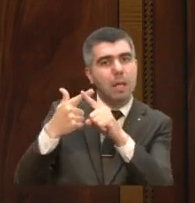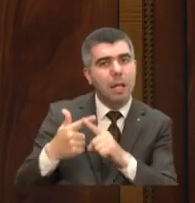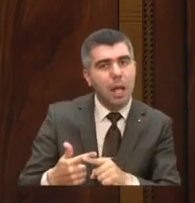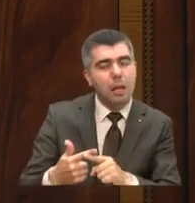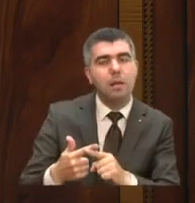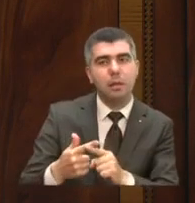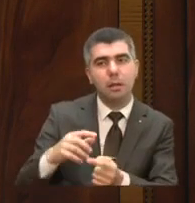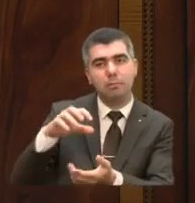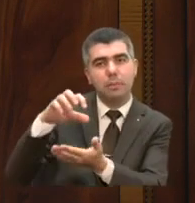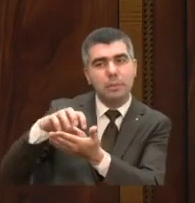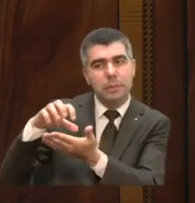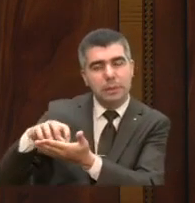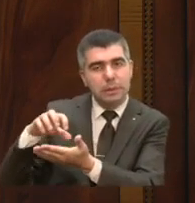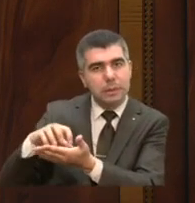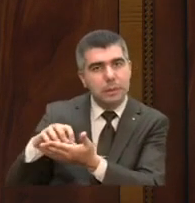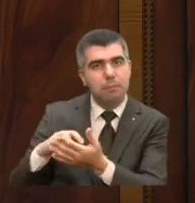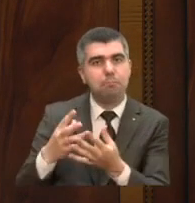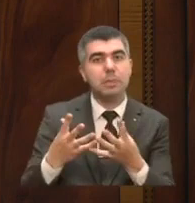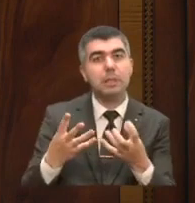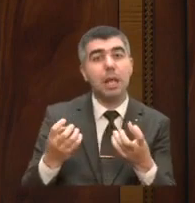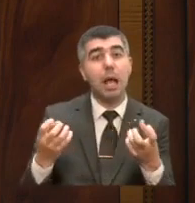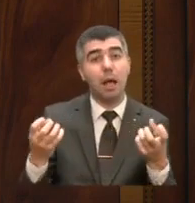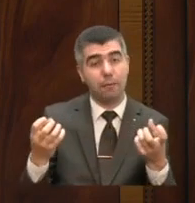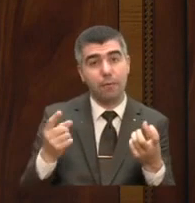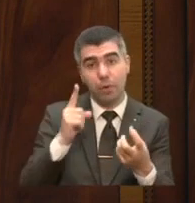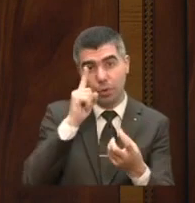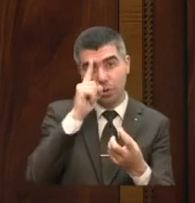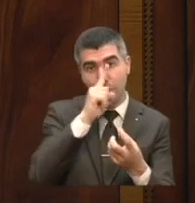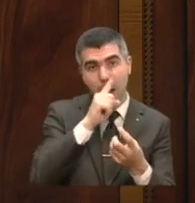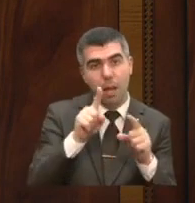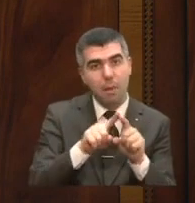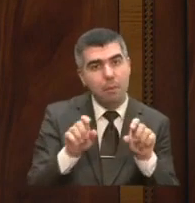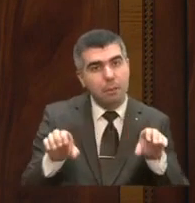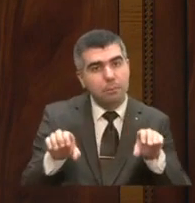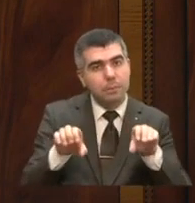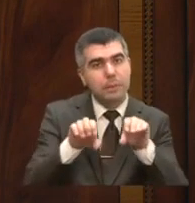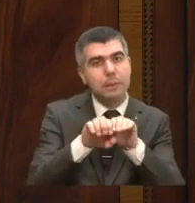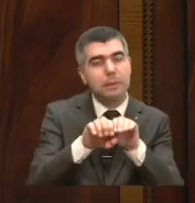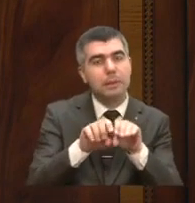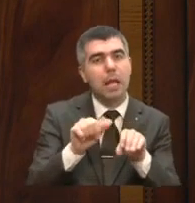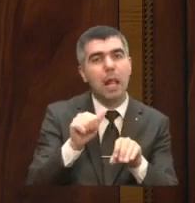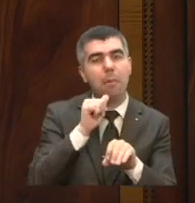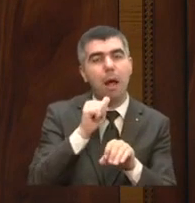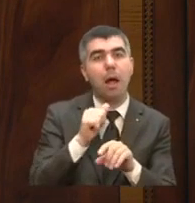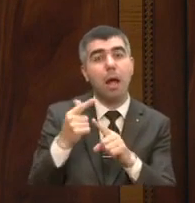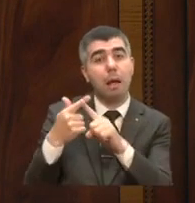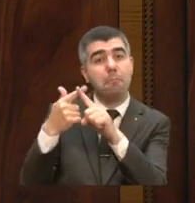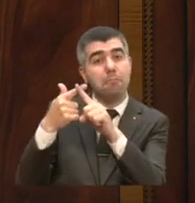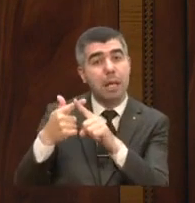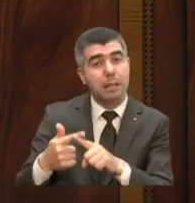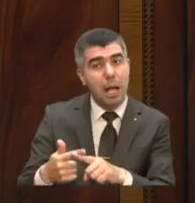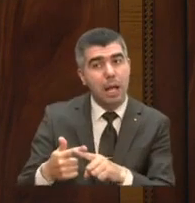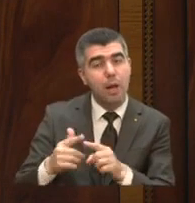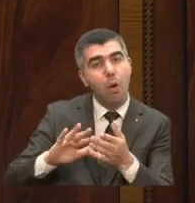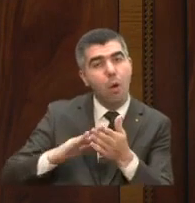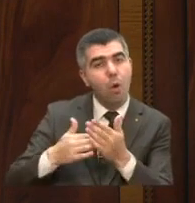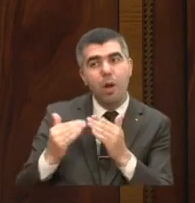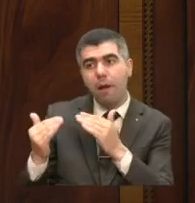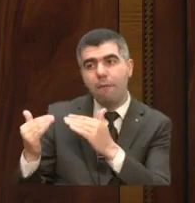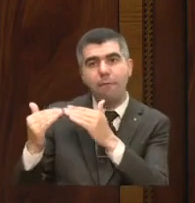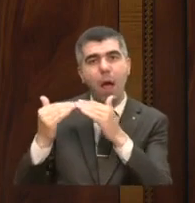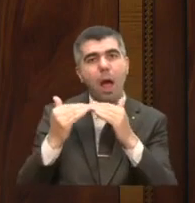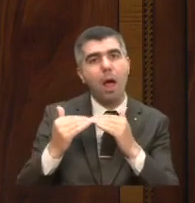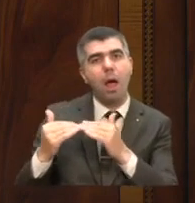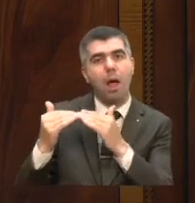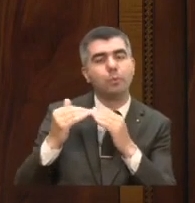الدواوير واحد العدد ديال المراكز التي سيتم ربطها، وهذا الغلاف المالي تم الاتفاق عليه وسيتم